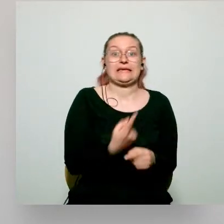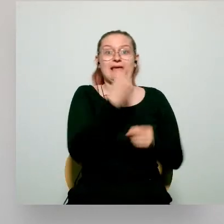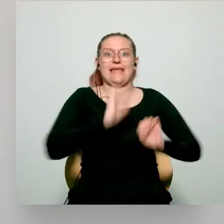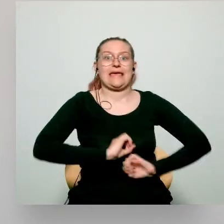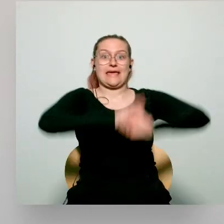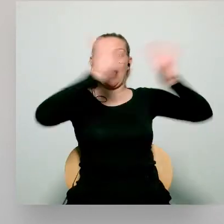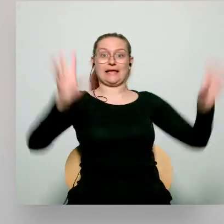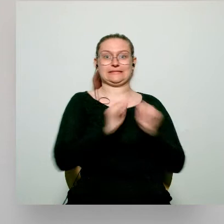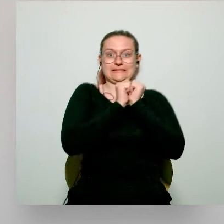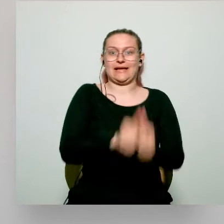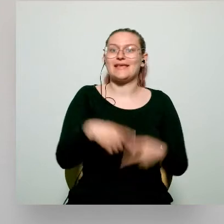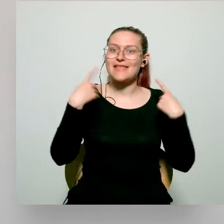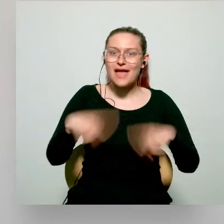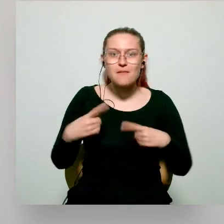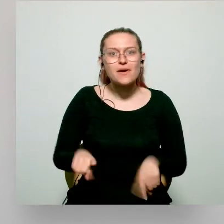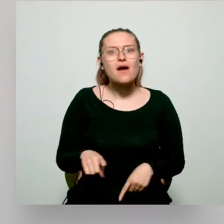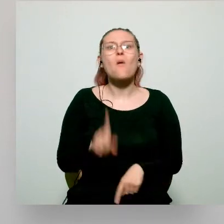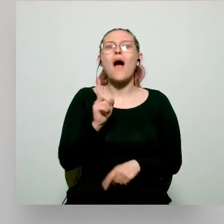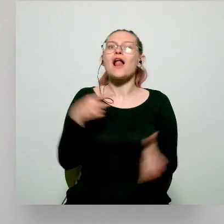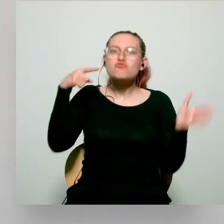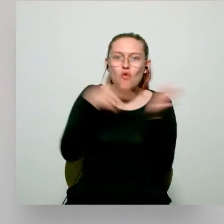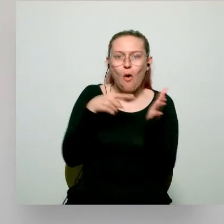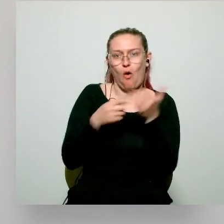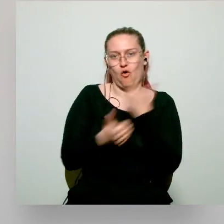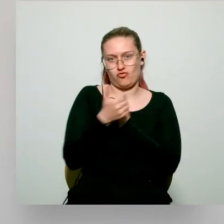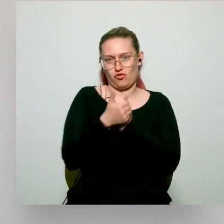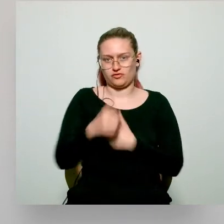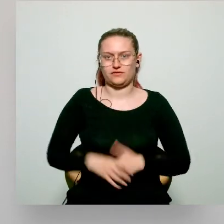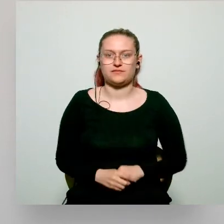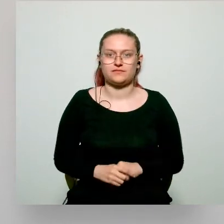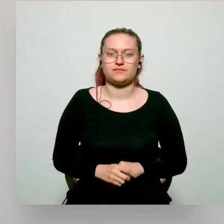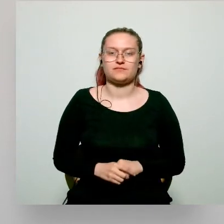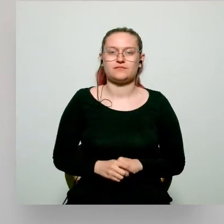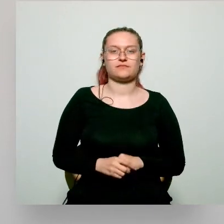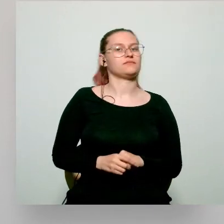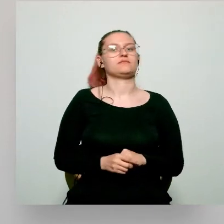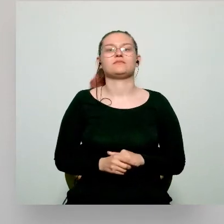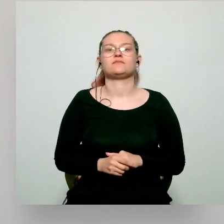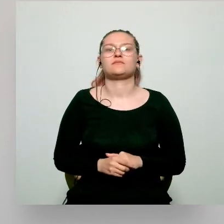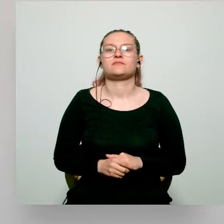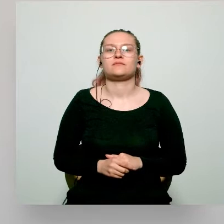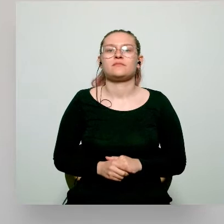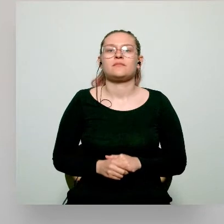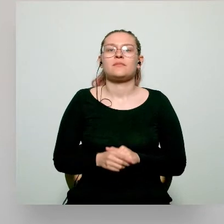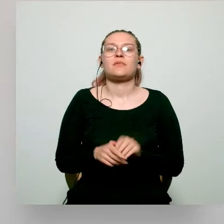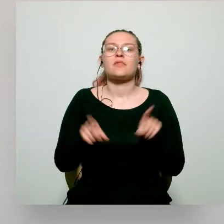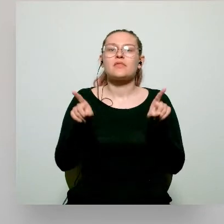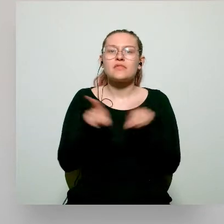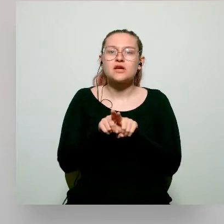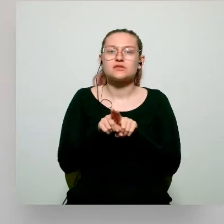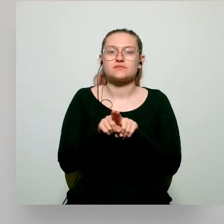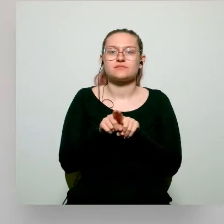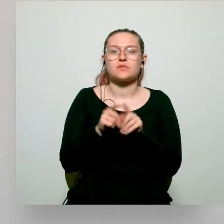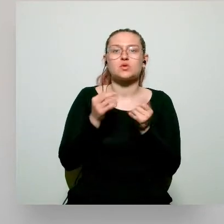Jednocześnie korzystałam wtedy z okoliczności historycznych jako raczej z dekoracji pewnej.